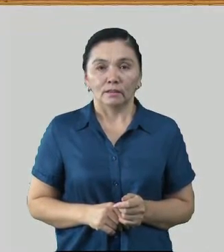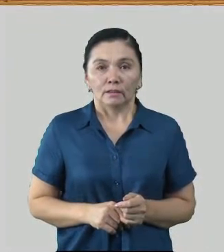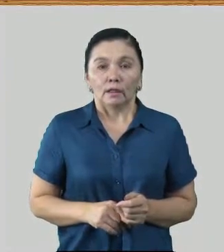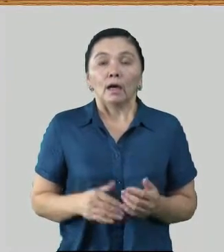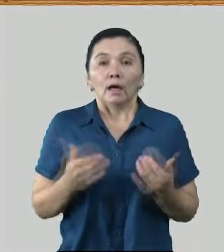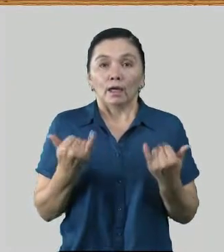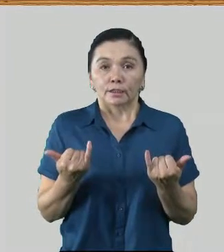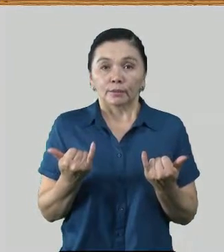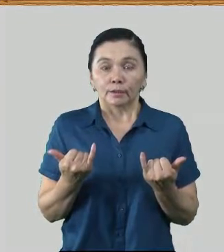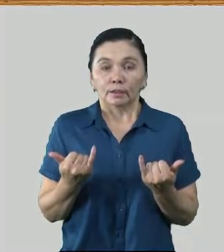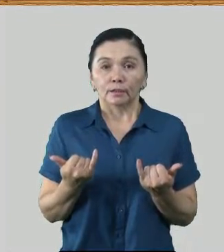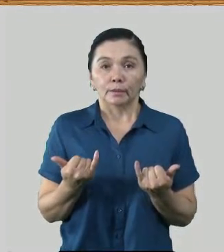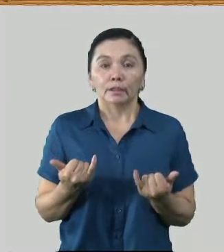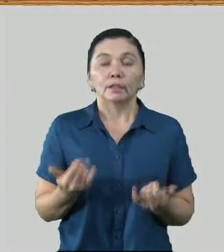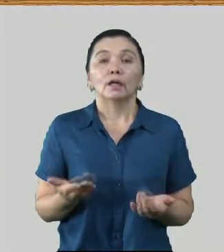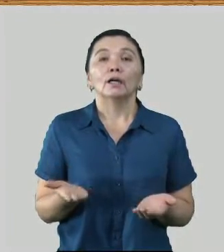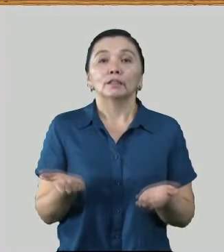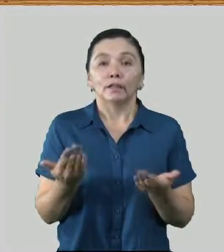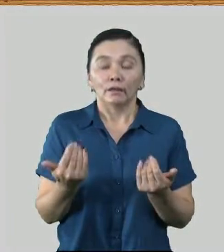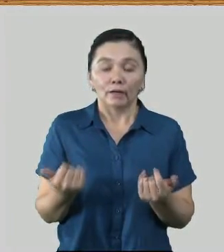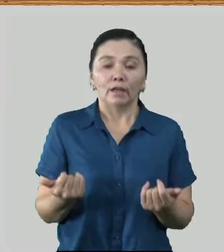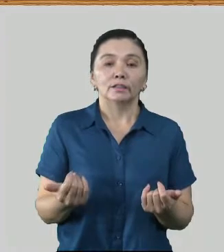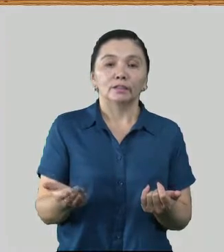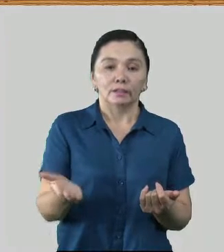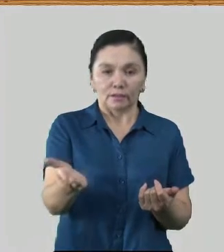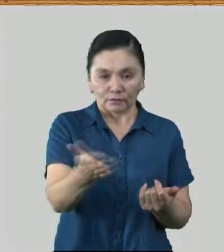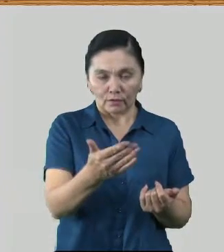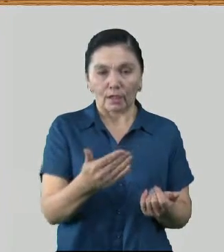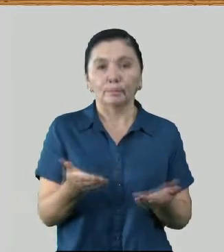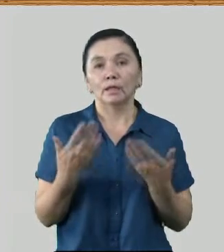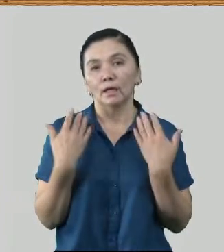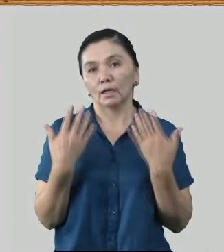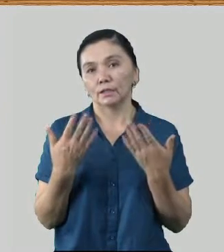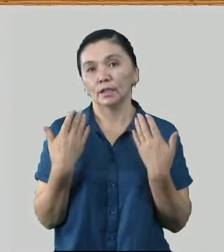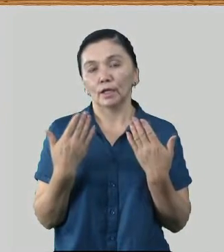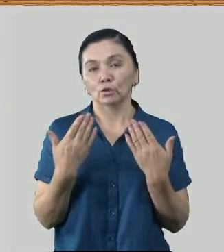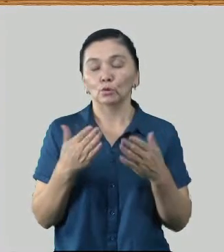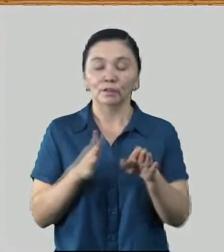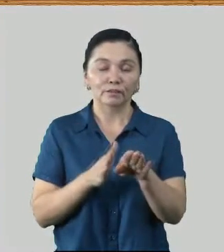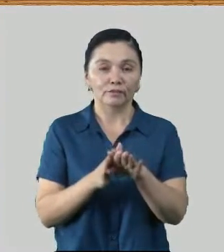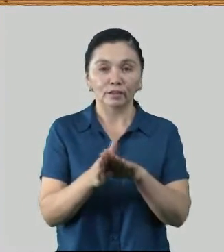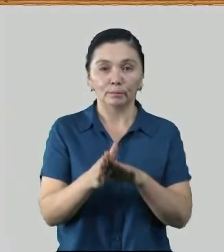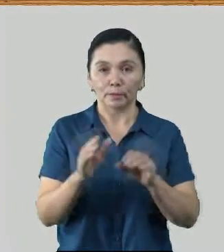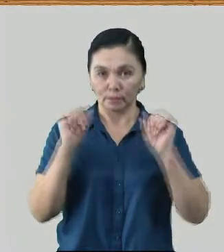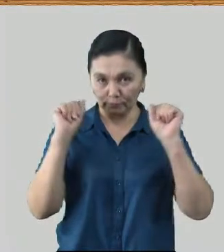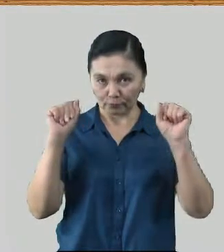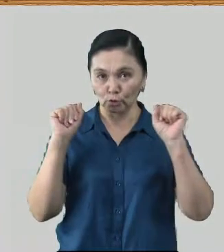А теперь, ребята, давайте с вами отдохнем и выполним